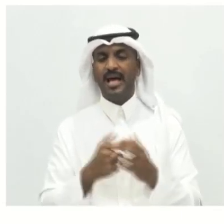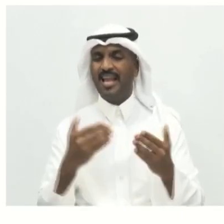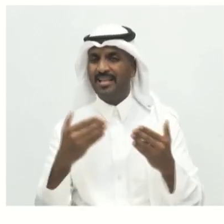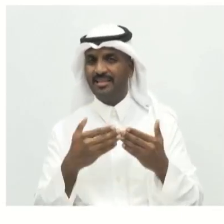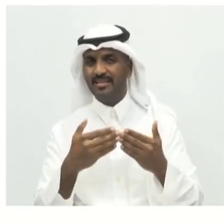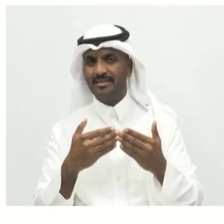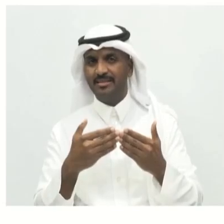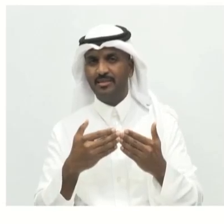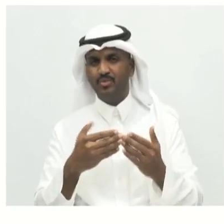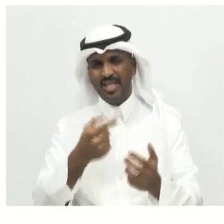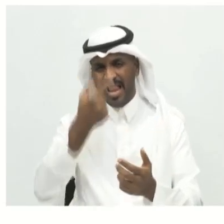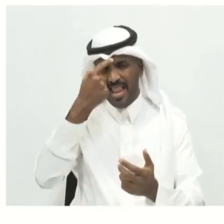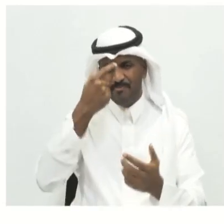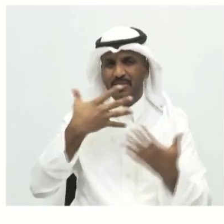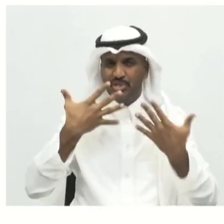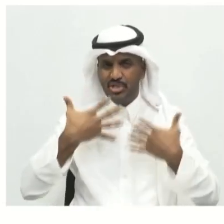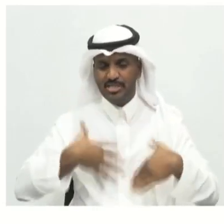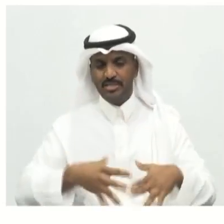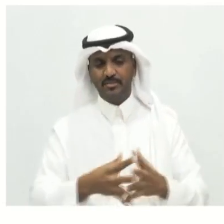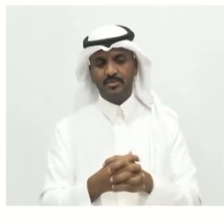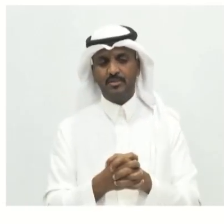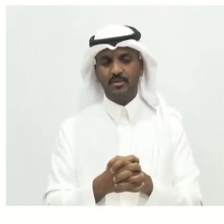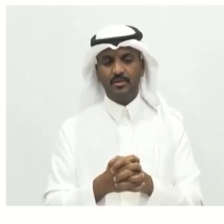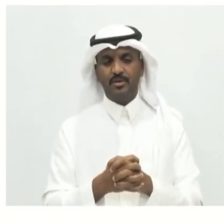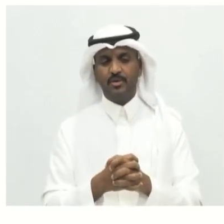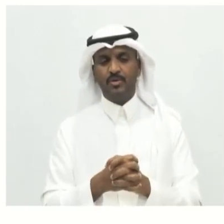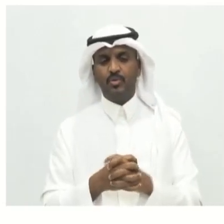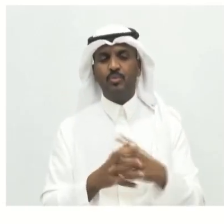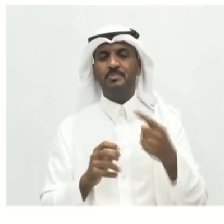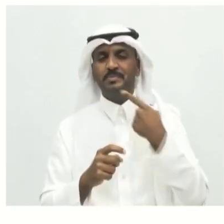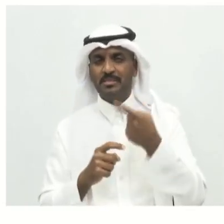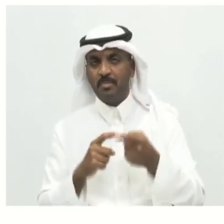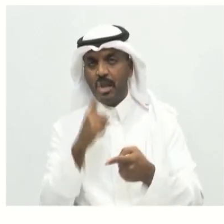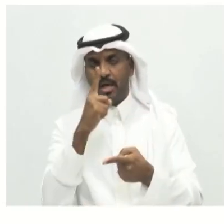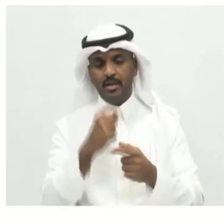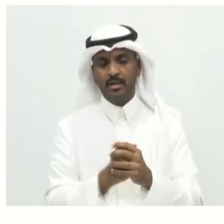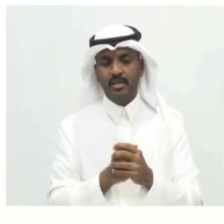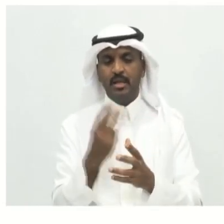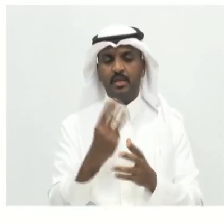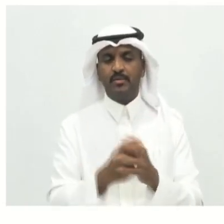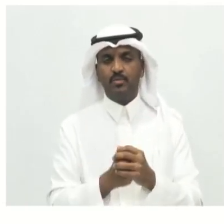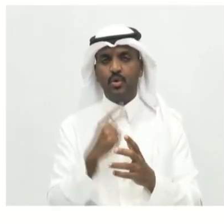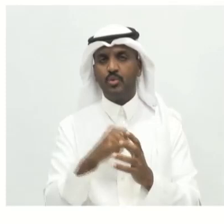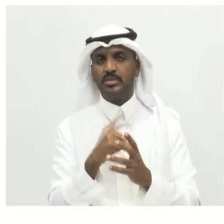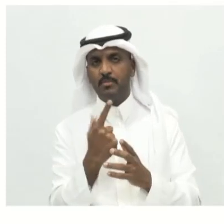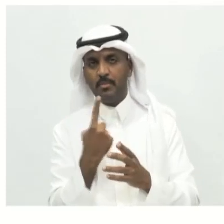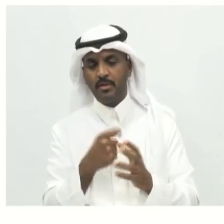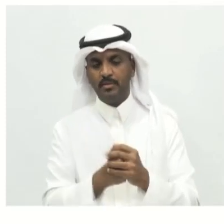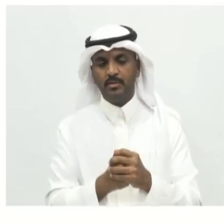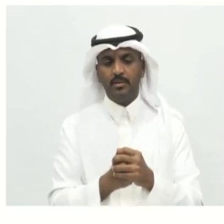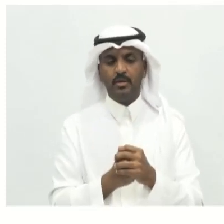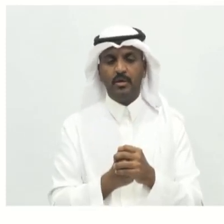يدك اليمنى على الذي تالم من جسدك وقل بسم الله ثلاثا وقل سبع